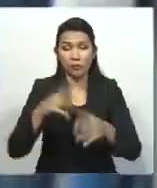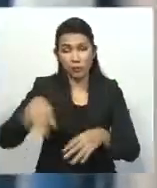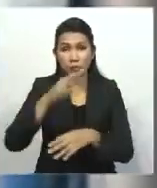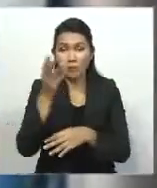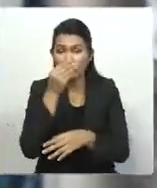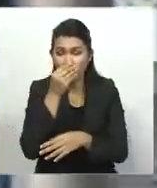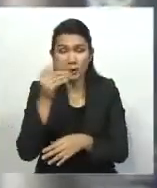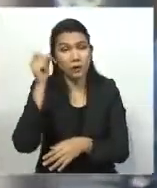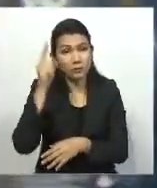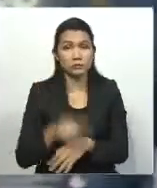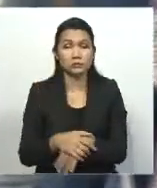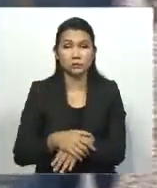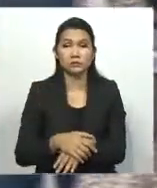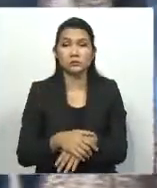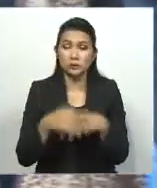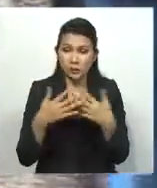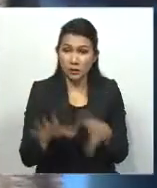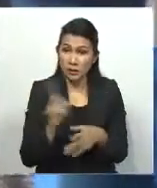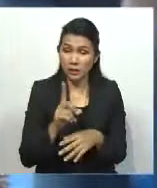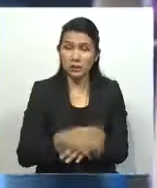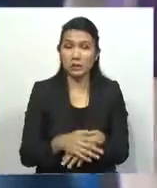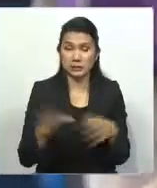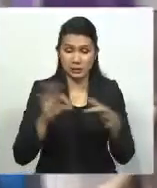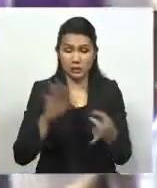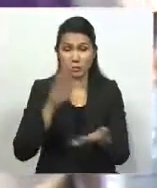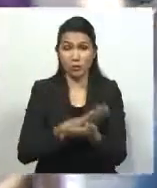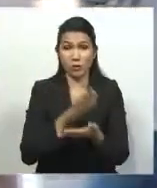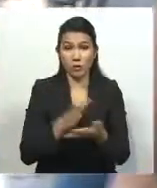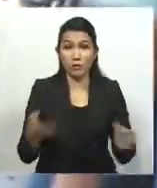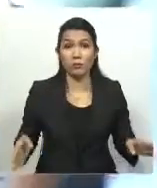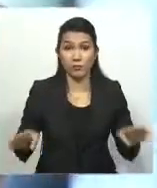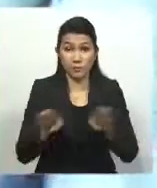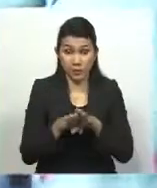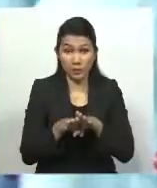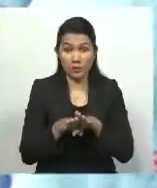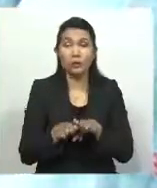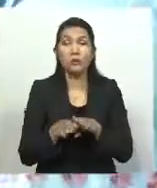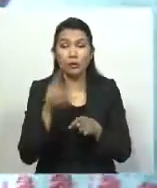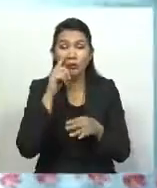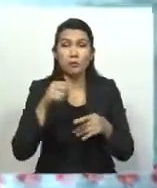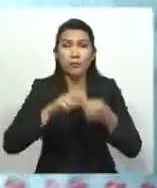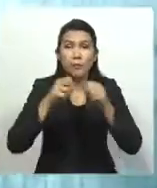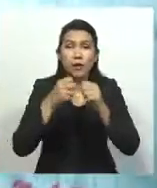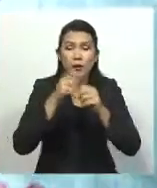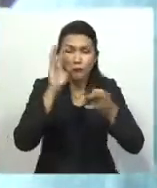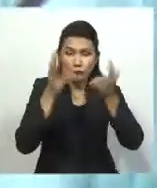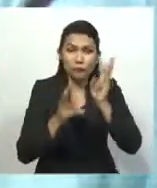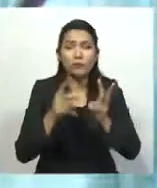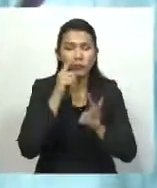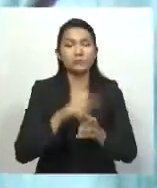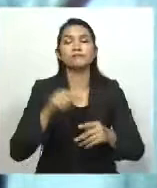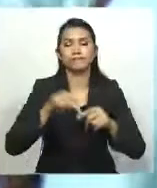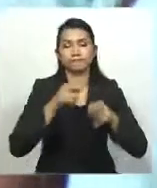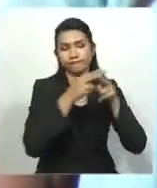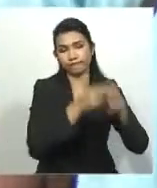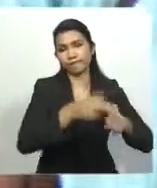องส่วนประเด็นนะครับเรื่องของการปิดโรงเรียนเพราะปัญหาฝุ่นละอองอันนี้จะเป็นดุลพินิจของท